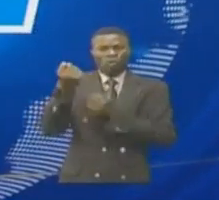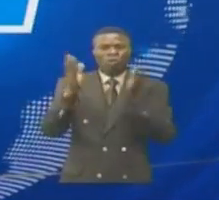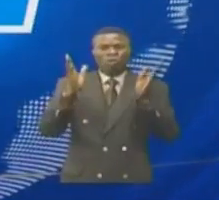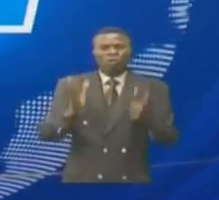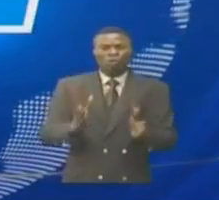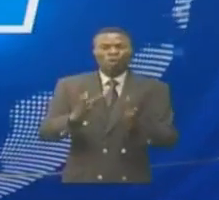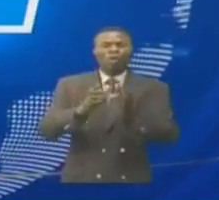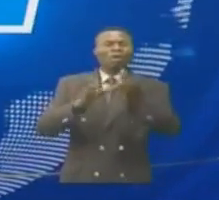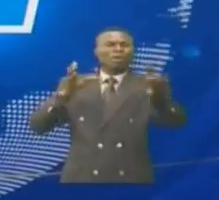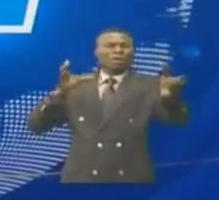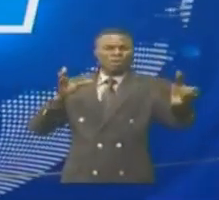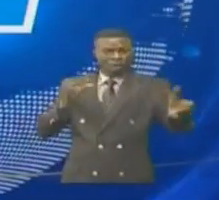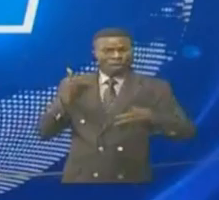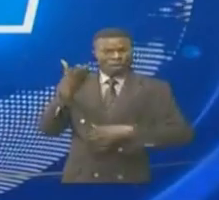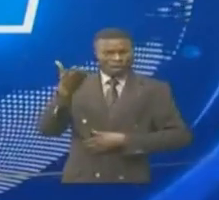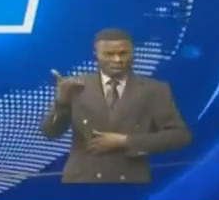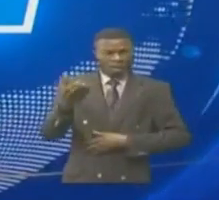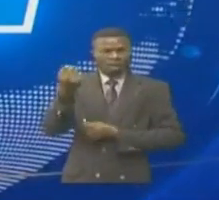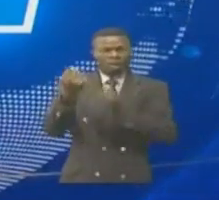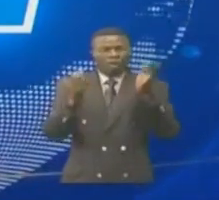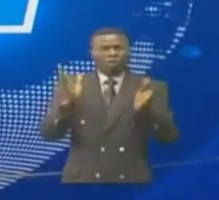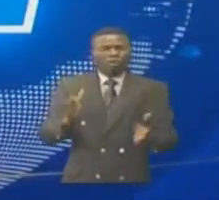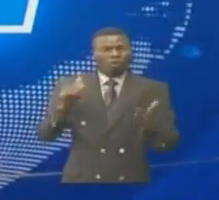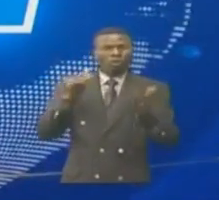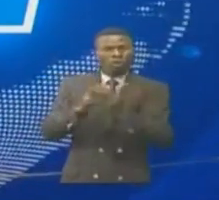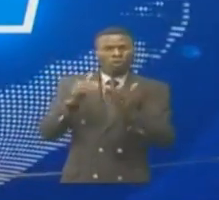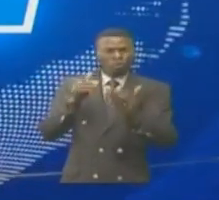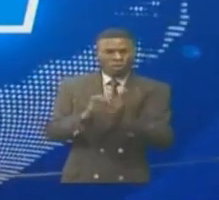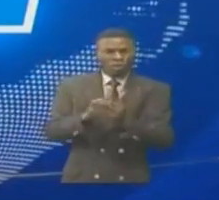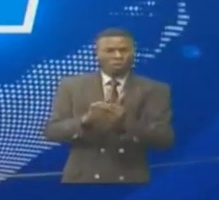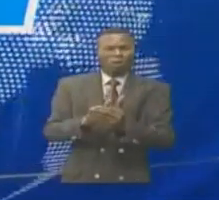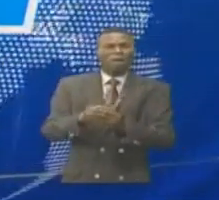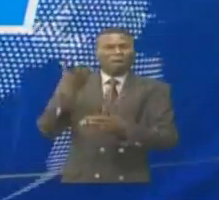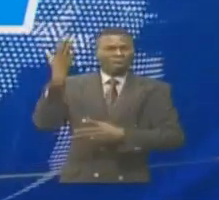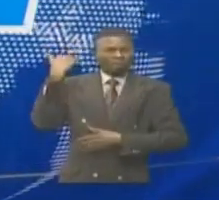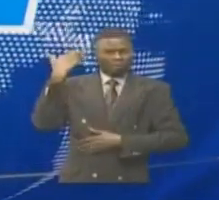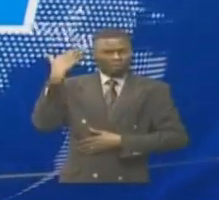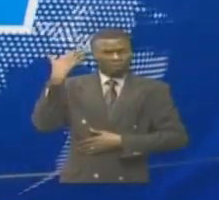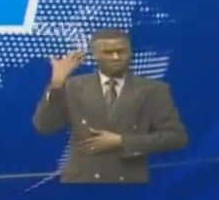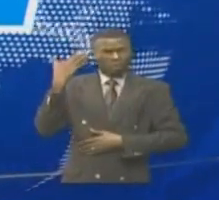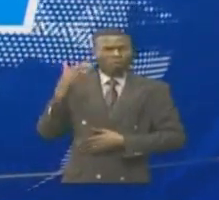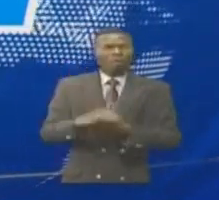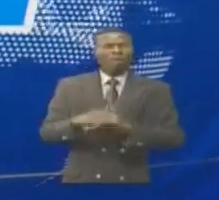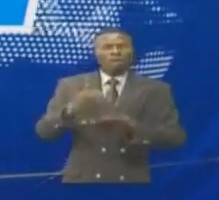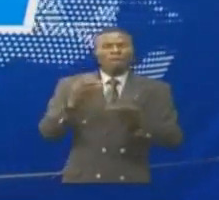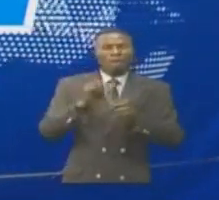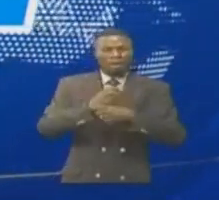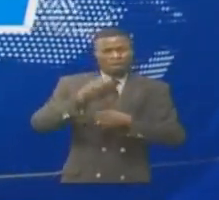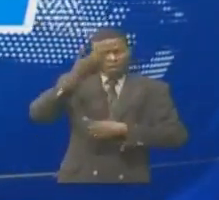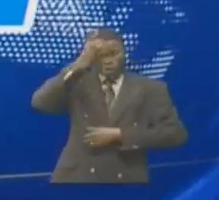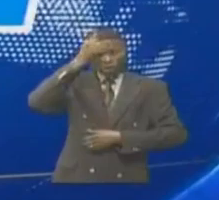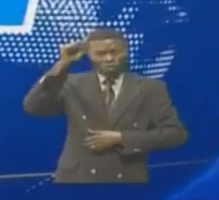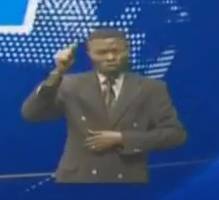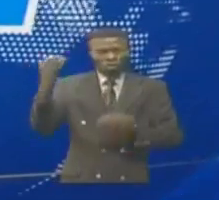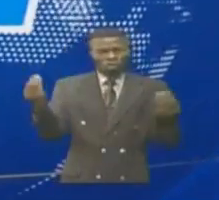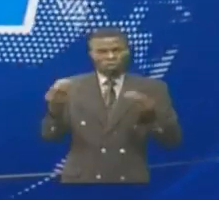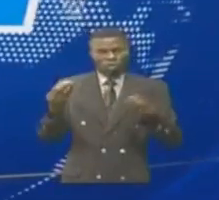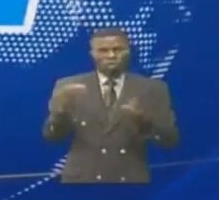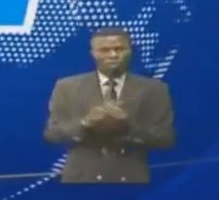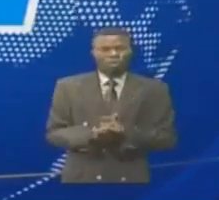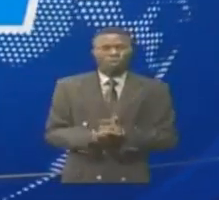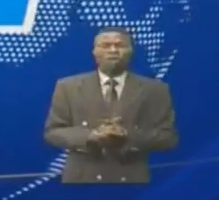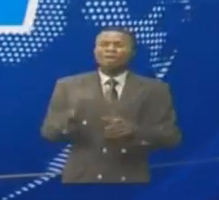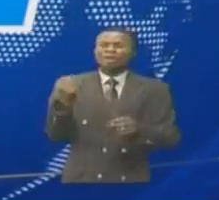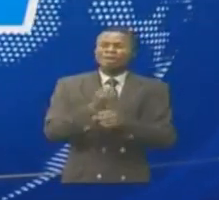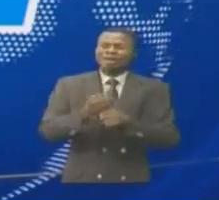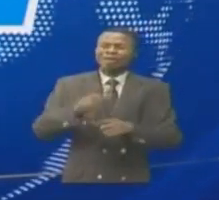remorques. Ces derniers ont menacé dernièrement d'aller en grève suite aux mauvaises conditions